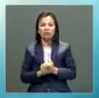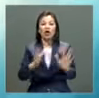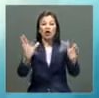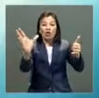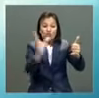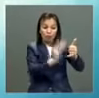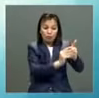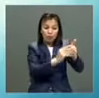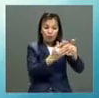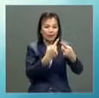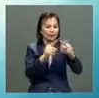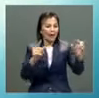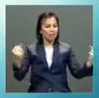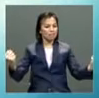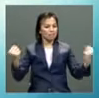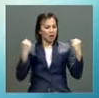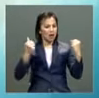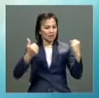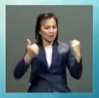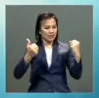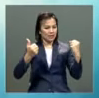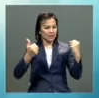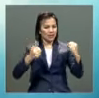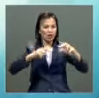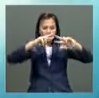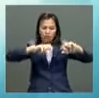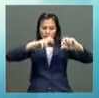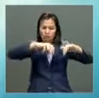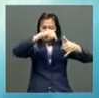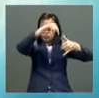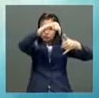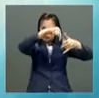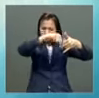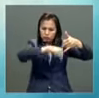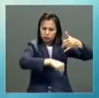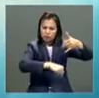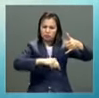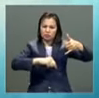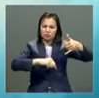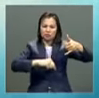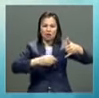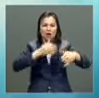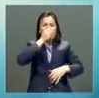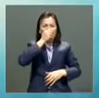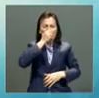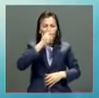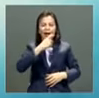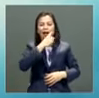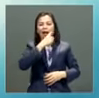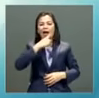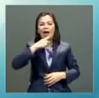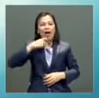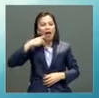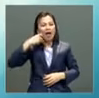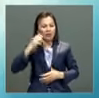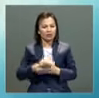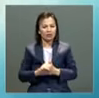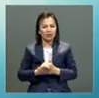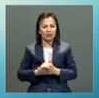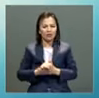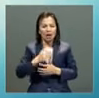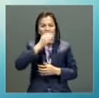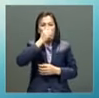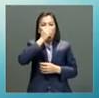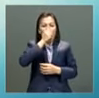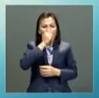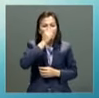ยเนี่ยนะครับจริงๆแล้วพอลงไปลึกๆสิ่งที่บอกว่ามีอาการคือไอแห้งๆมีไข้ถ้าสองอย่างนี้คือมีอาการ